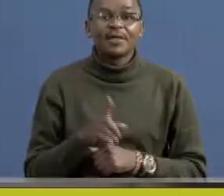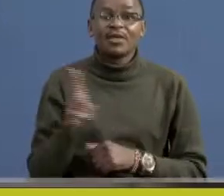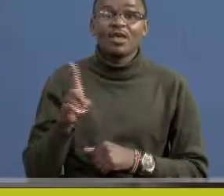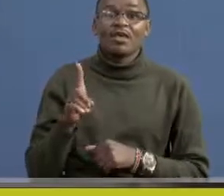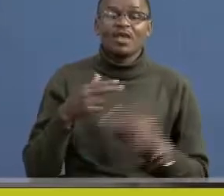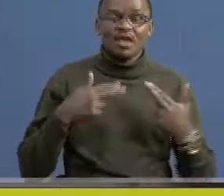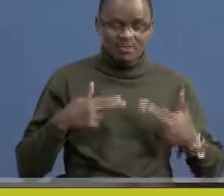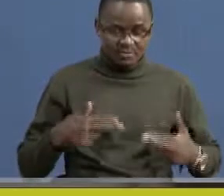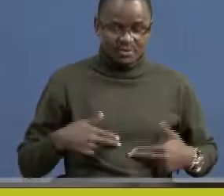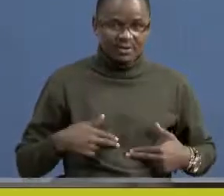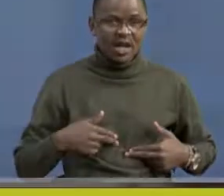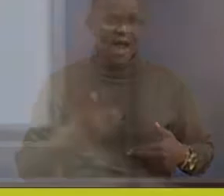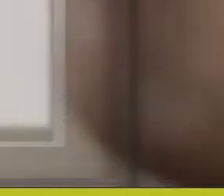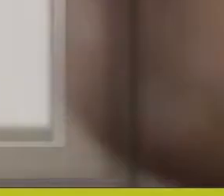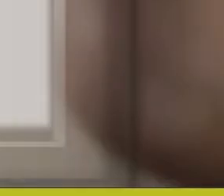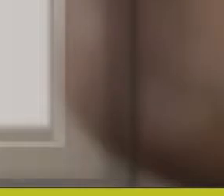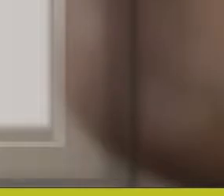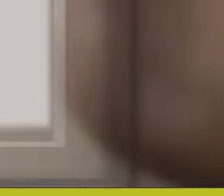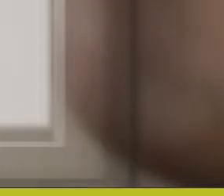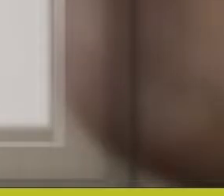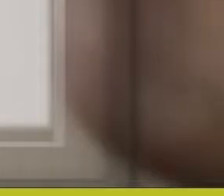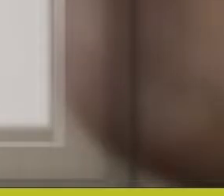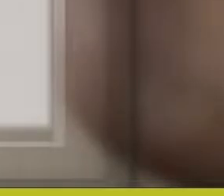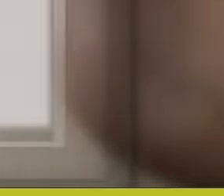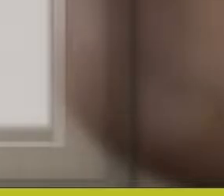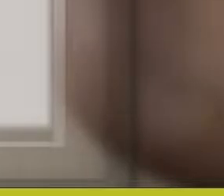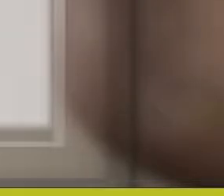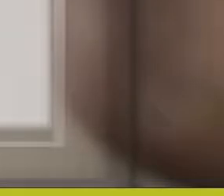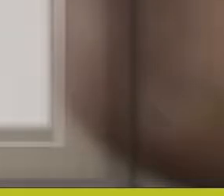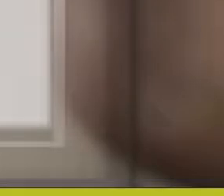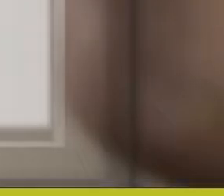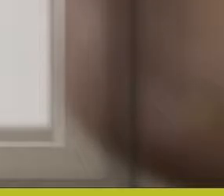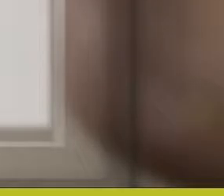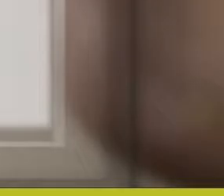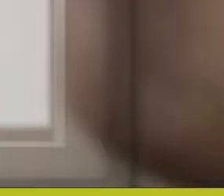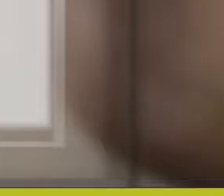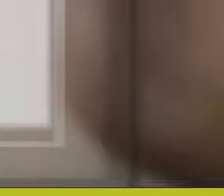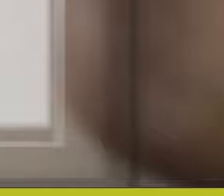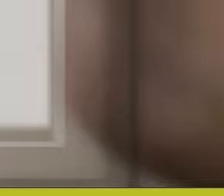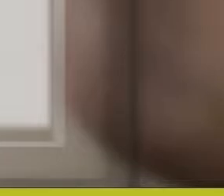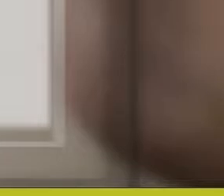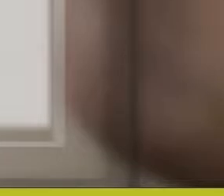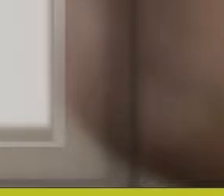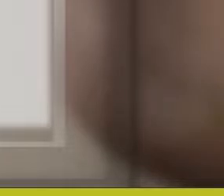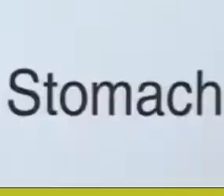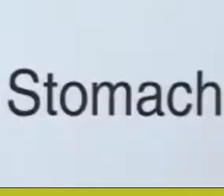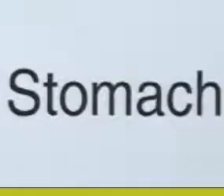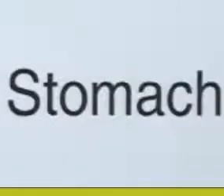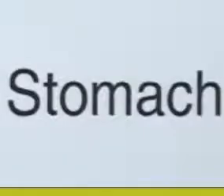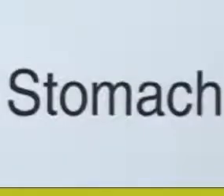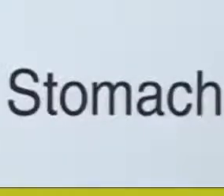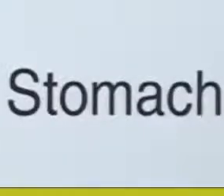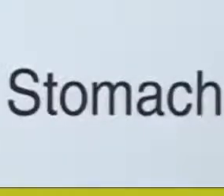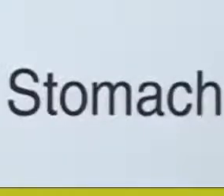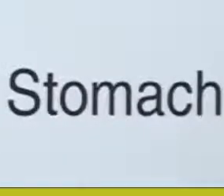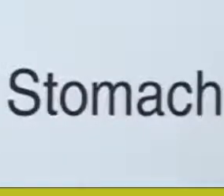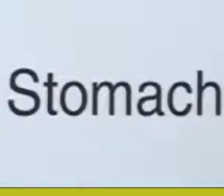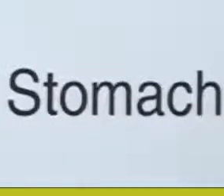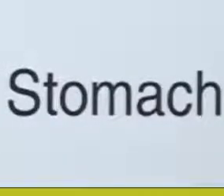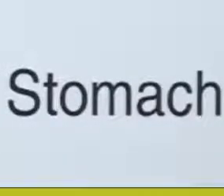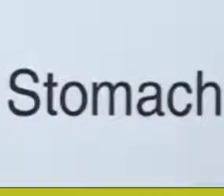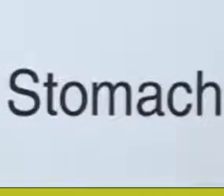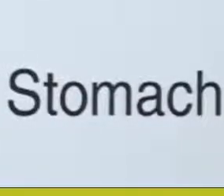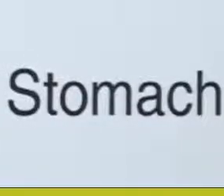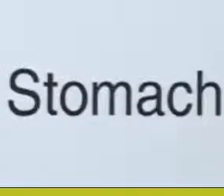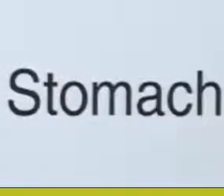Afya Duniani linakadiria kuwa sigara inasababisha takriban vifo milioni 6 kila mwaka duniani kote. Fauka ya